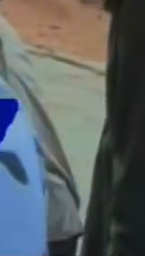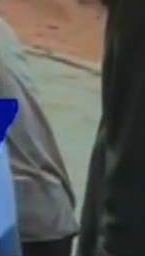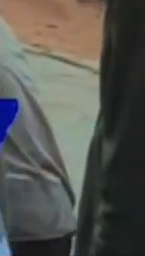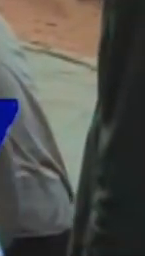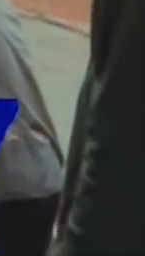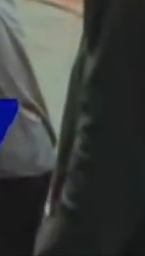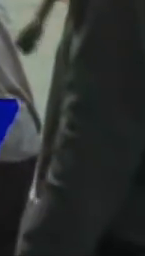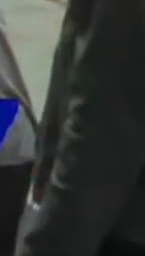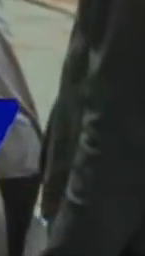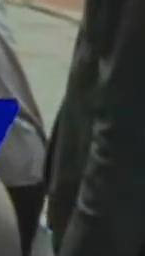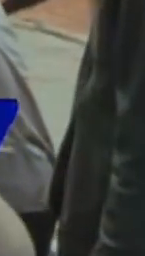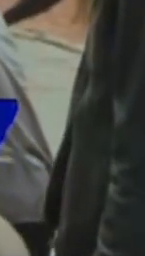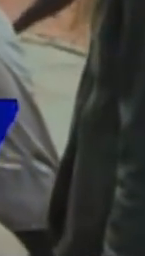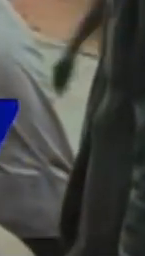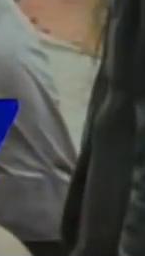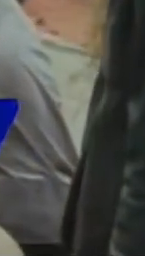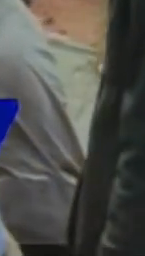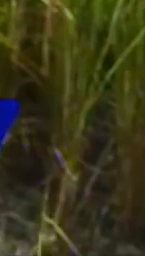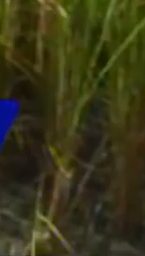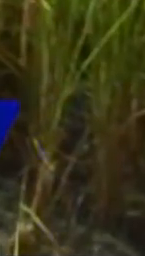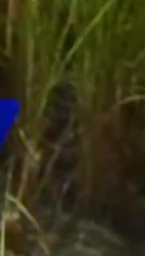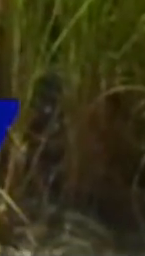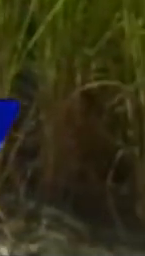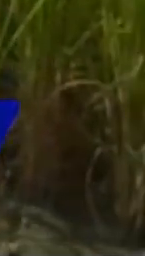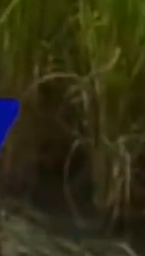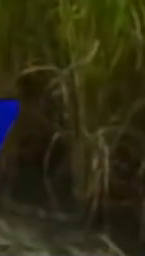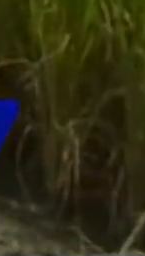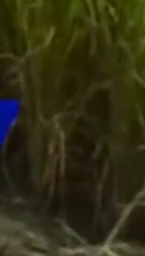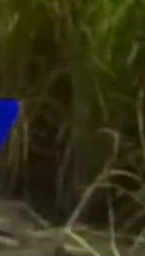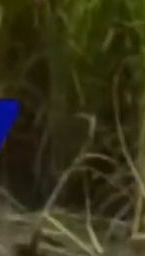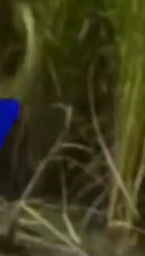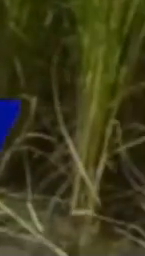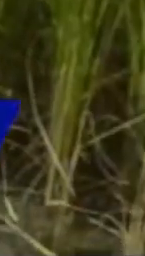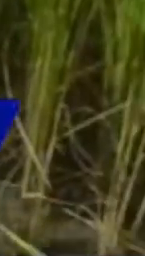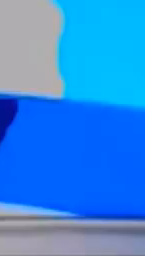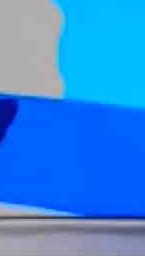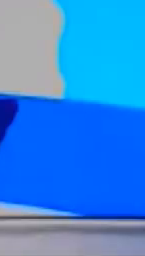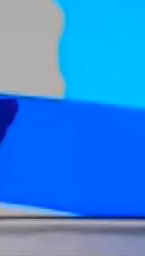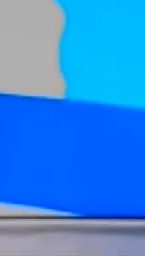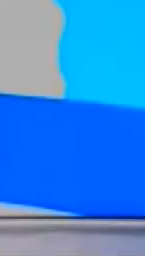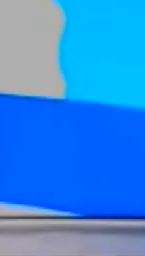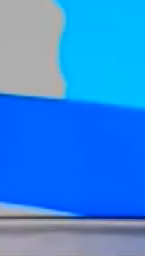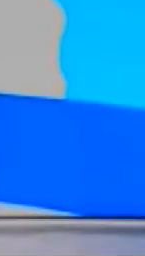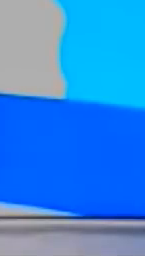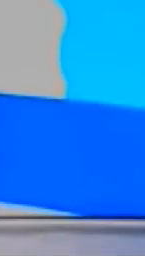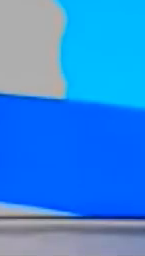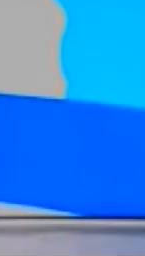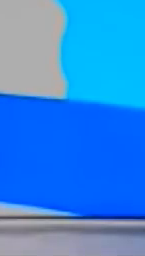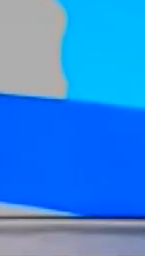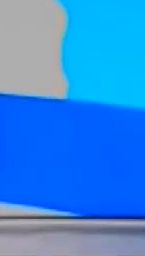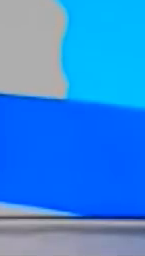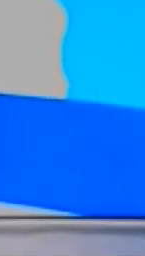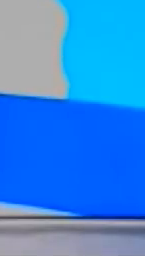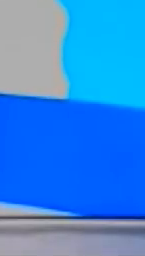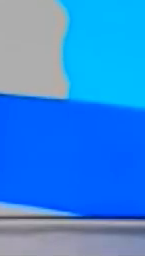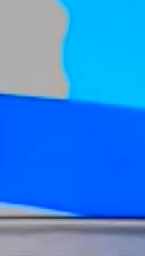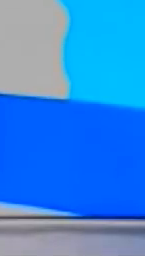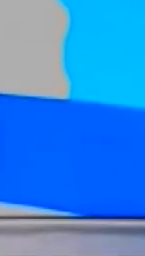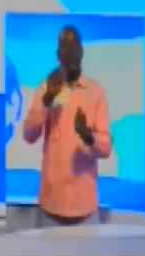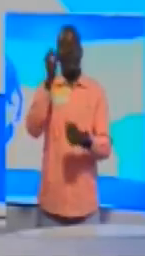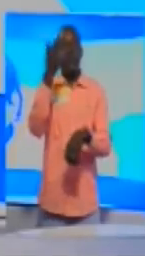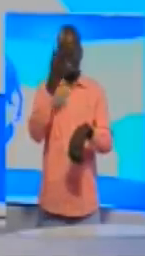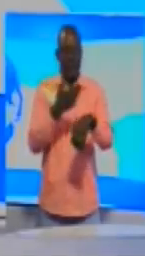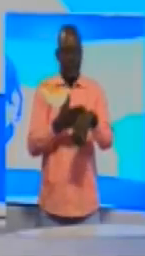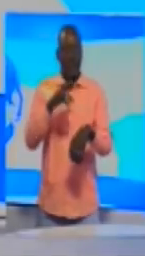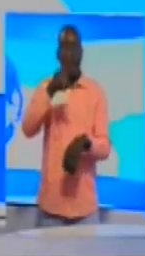du monde rural ce week-end à Bama, dans les Hauts-Bassins. Merci de suivre le 13h de